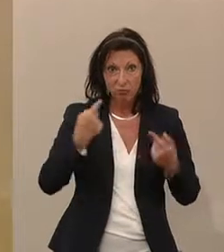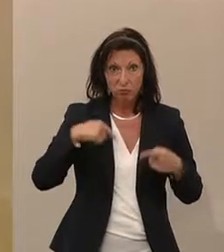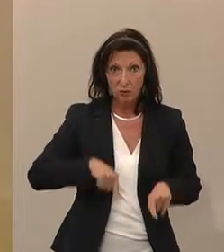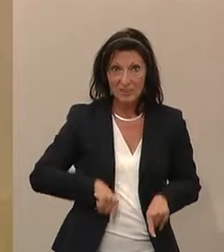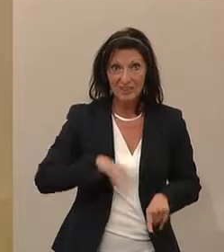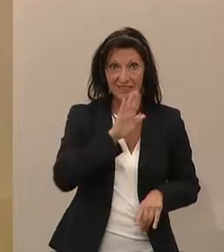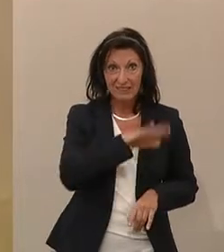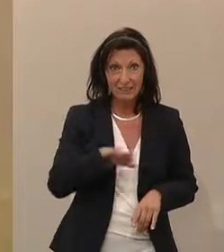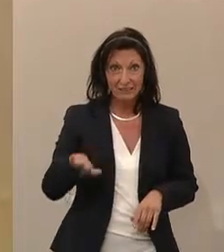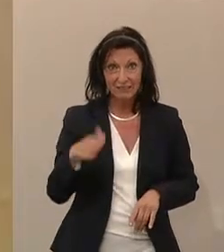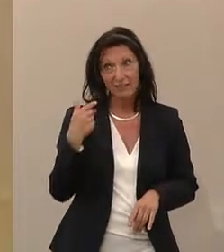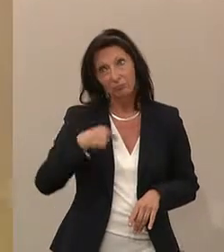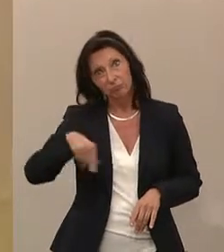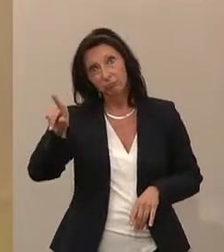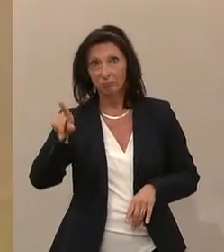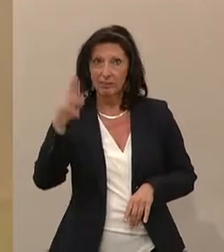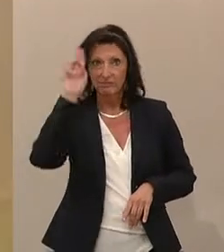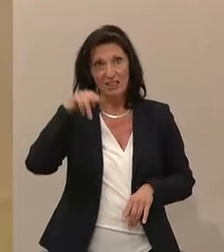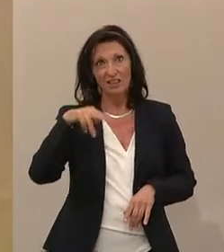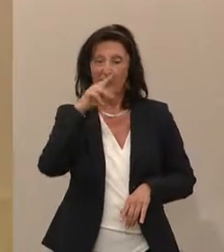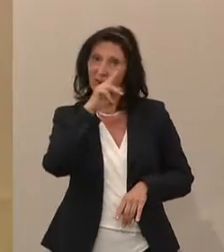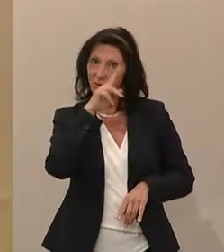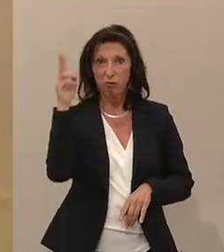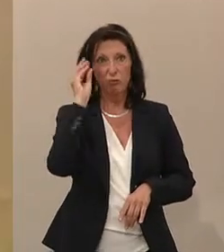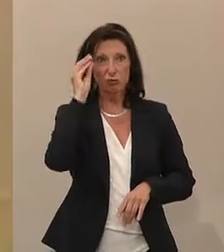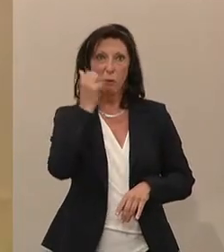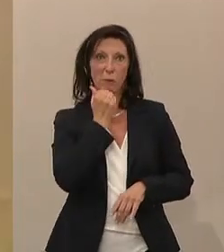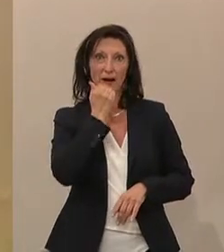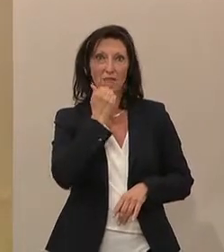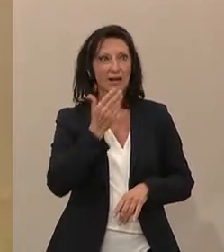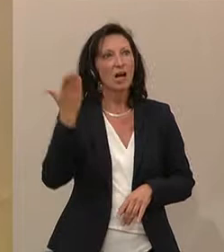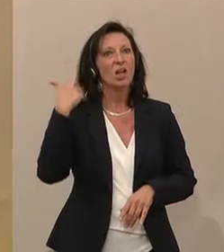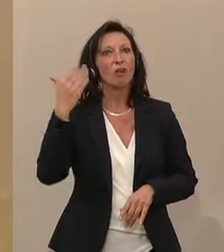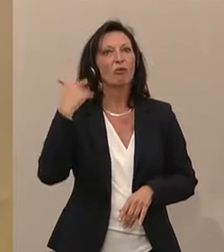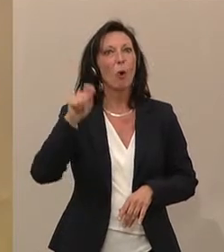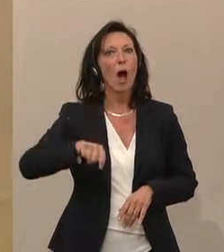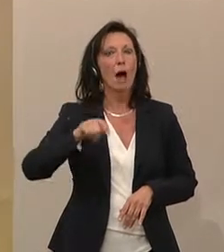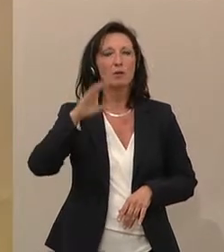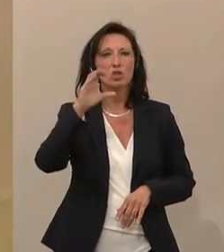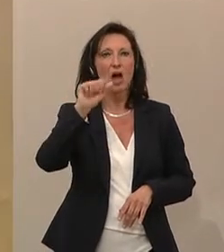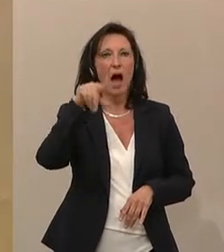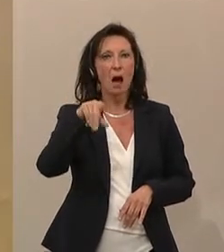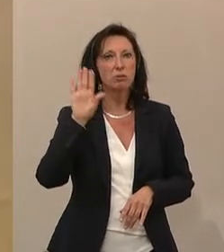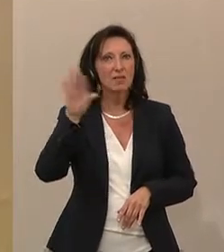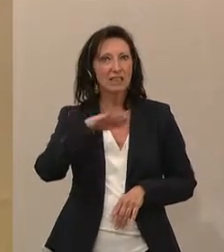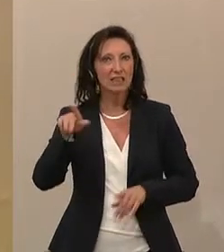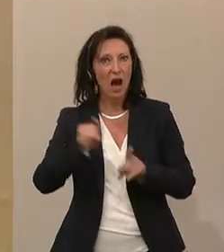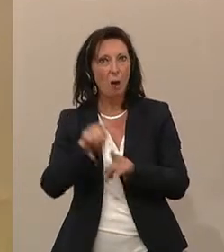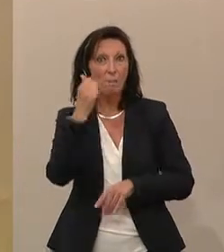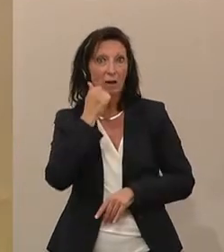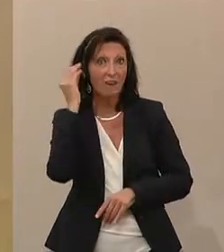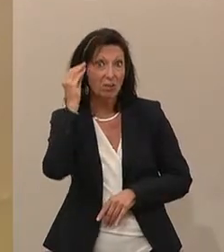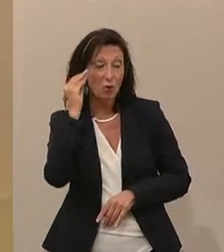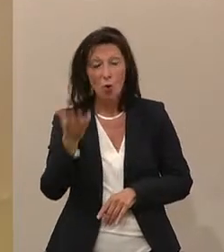eine Privatvolksschule schickt in Wien, dass der Ex-Abgeordnete Josef Czapp seine Kinder in die Privatschule geschickt hat und auch